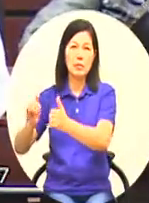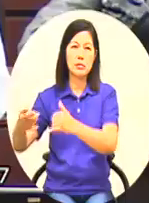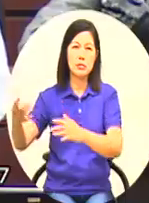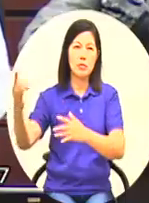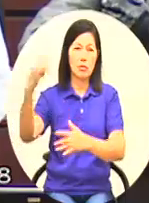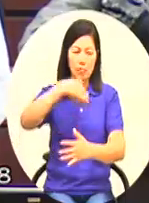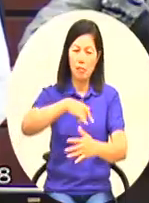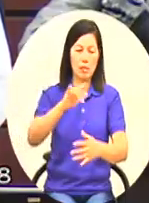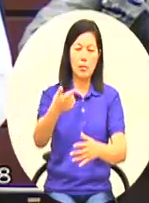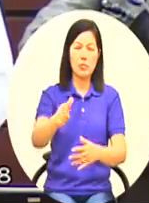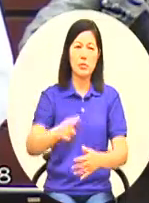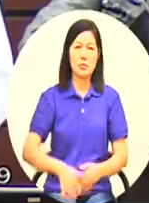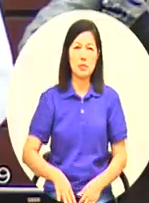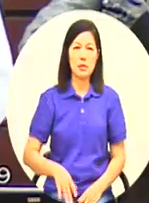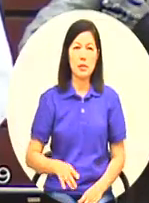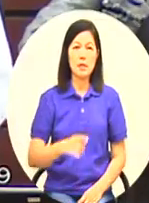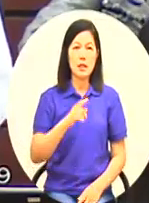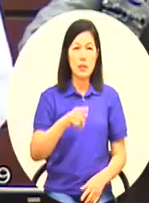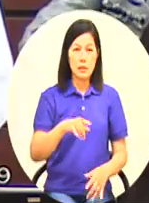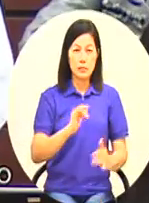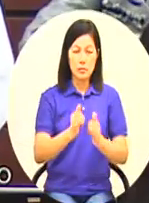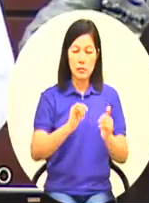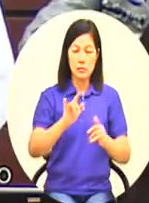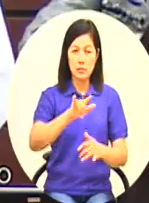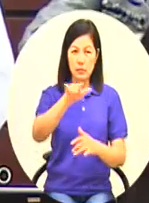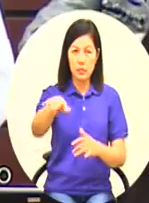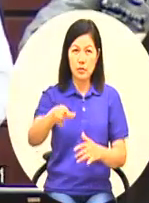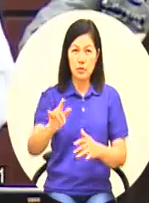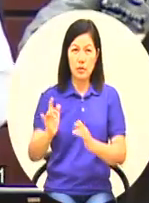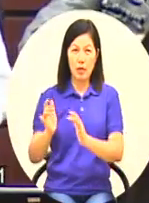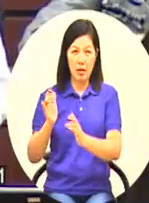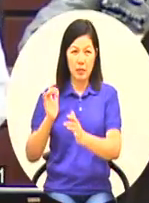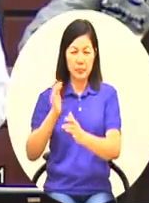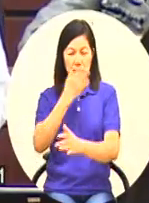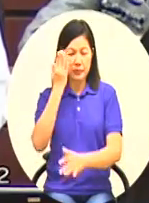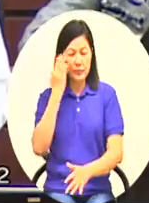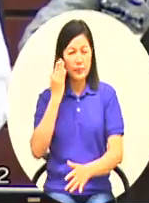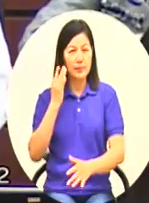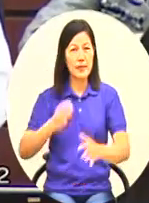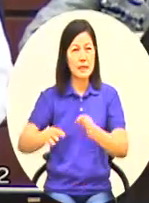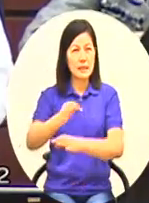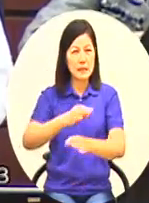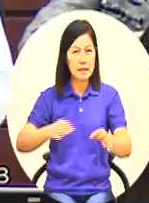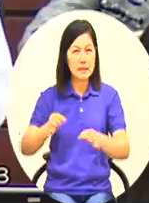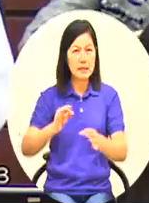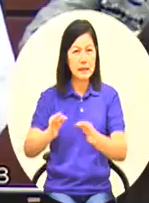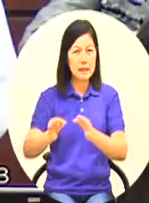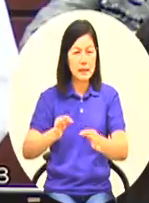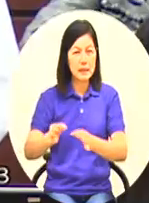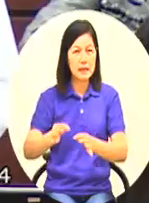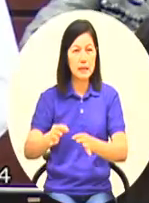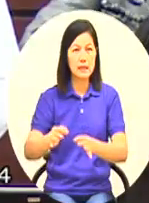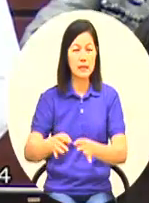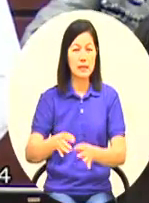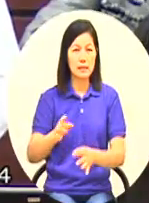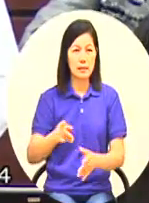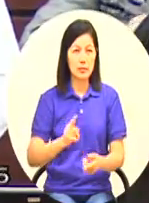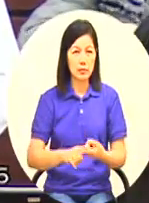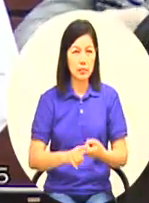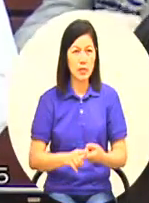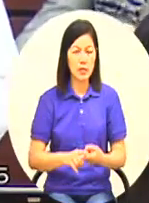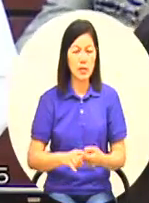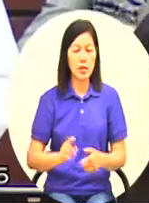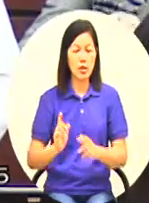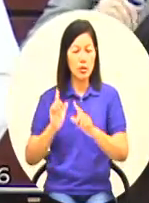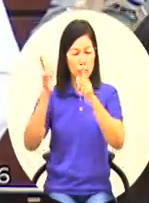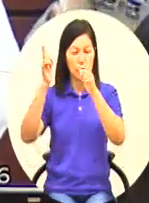多都是去旅游，那我有部分是经商，那东南亚占了很多，所以在这种情况下，事实上对于我们对